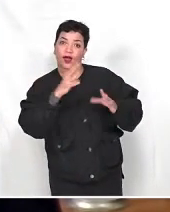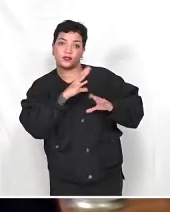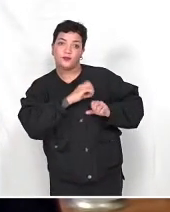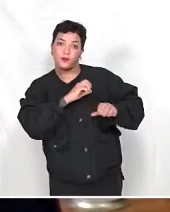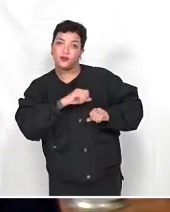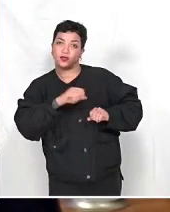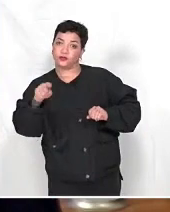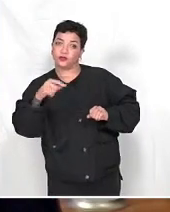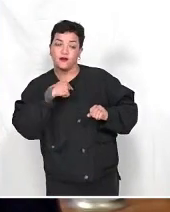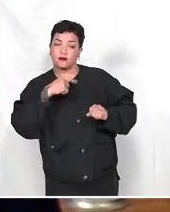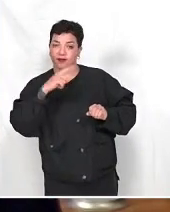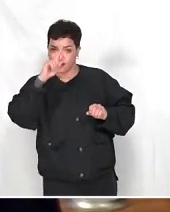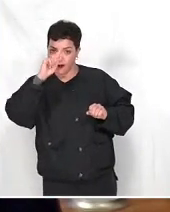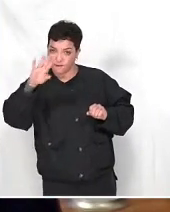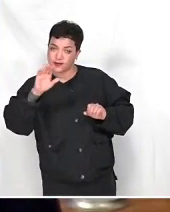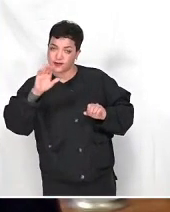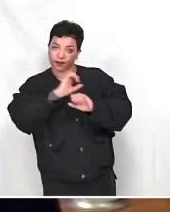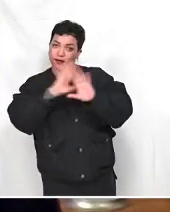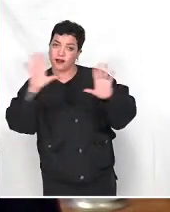son